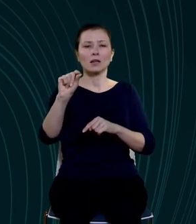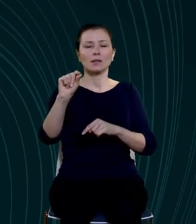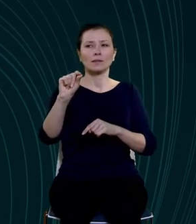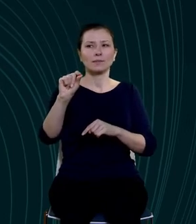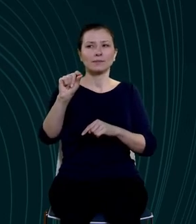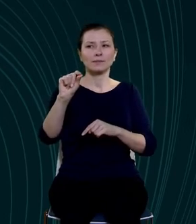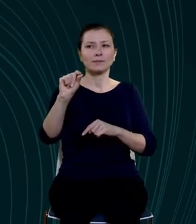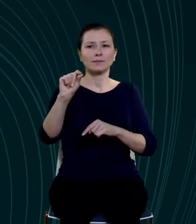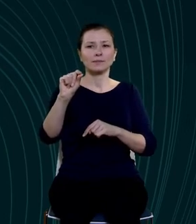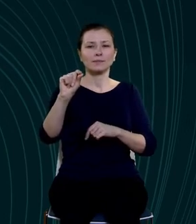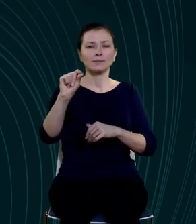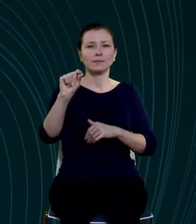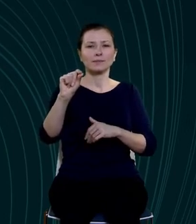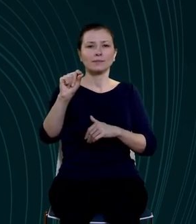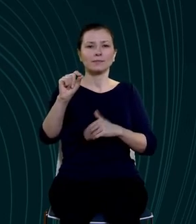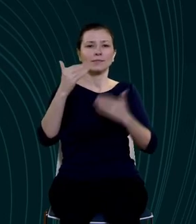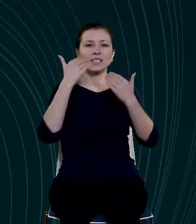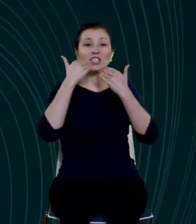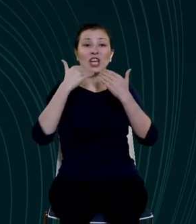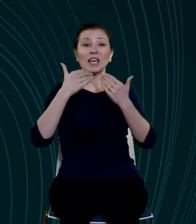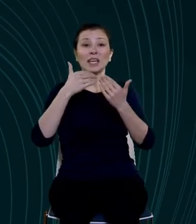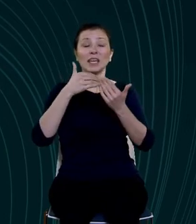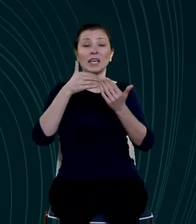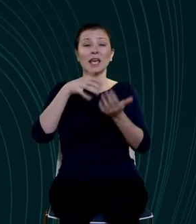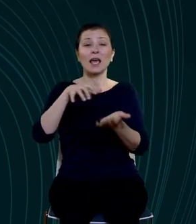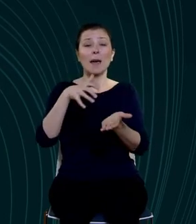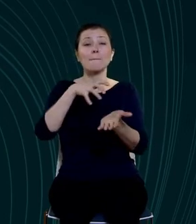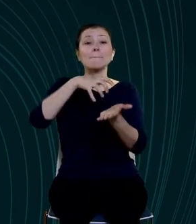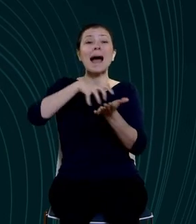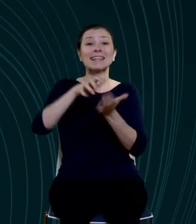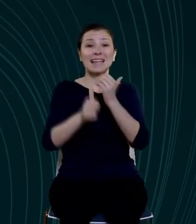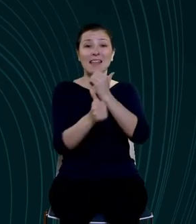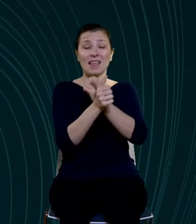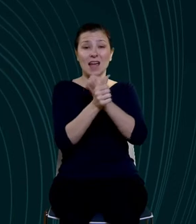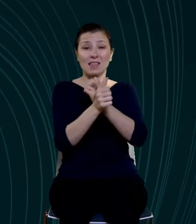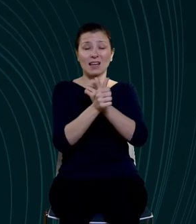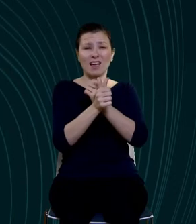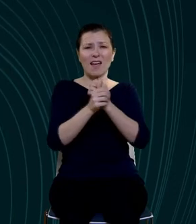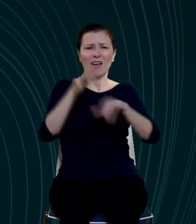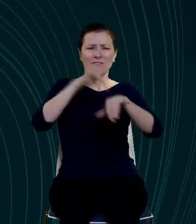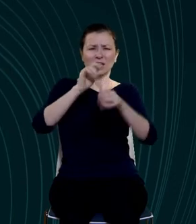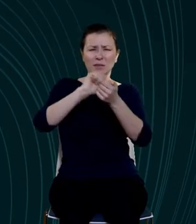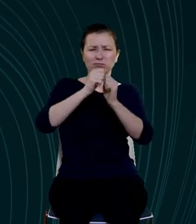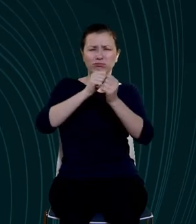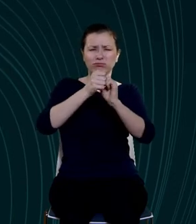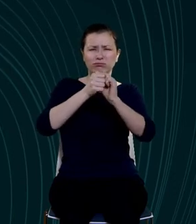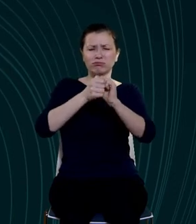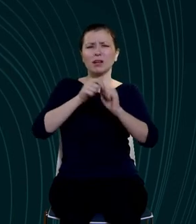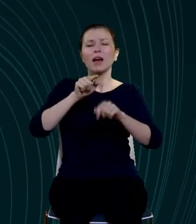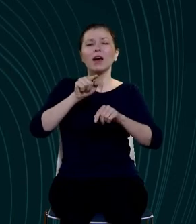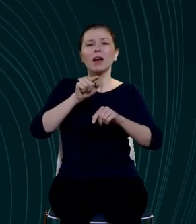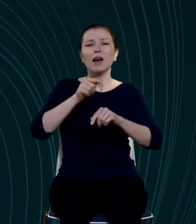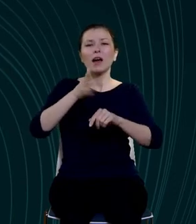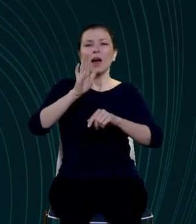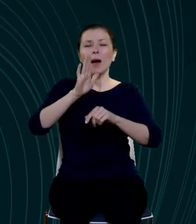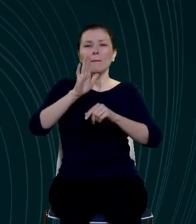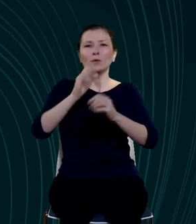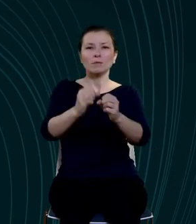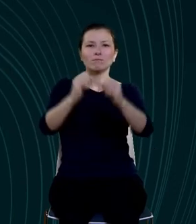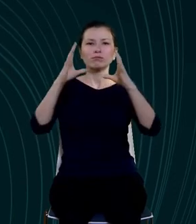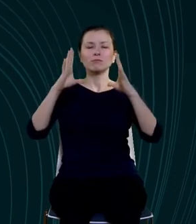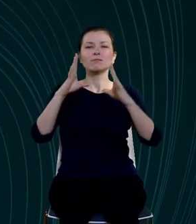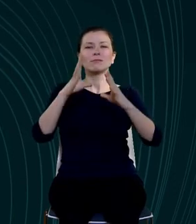bazę danych są w jakiś sposób obrabiane, następuje wizualizacja, prezentacja